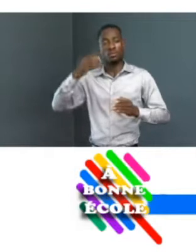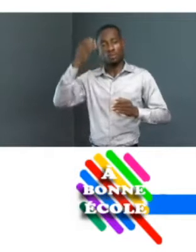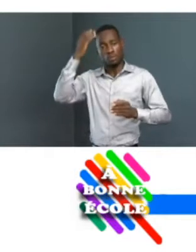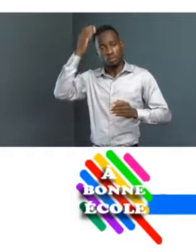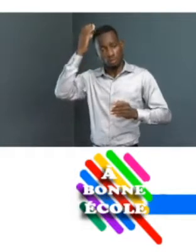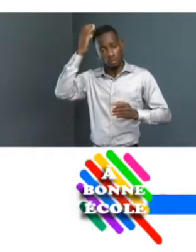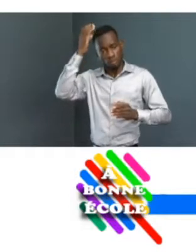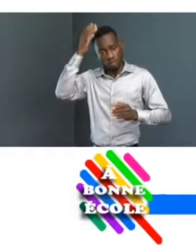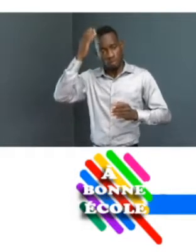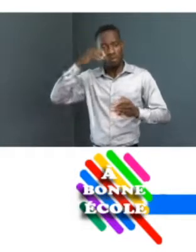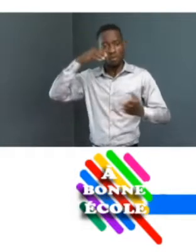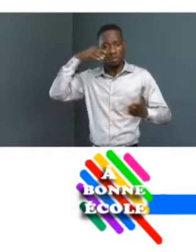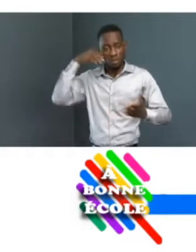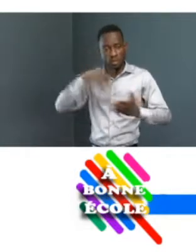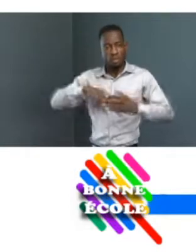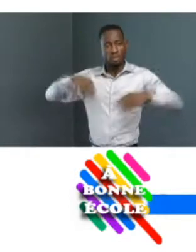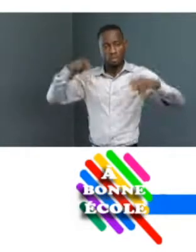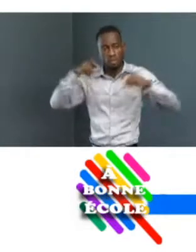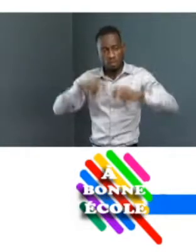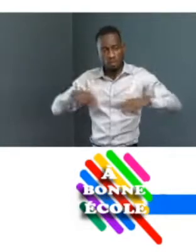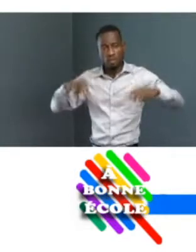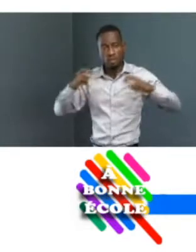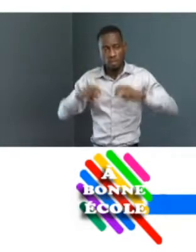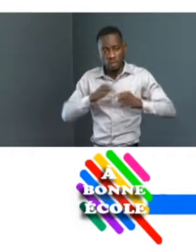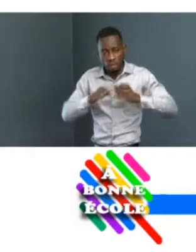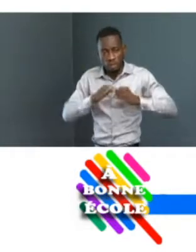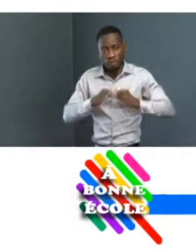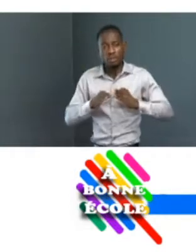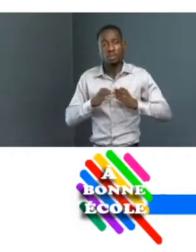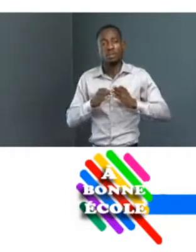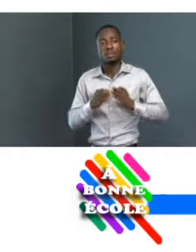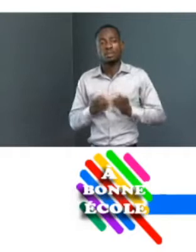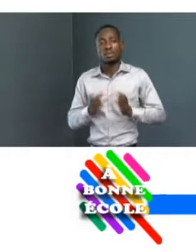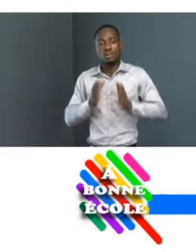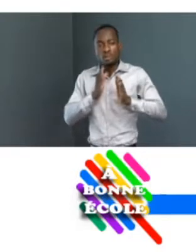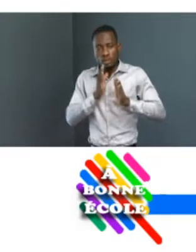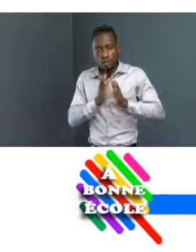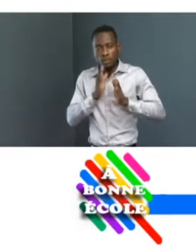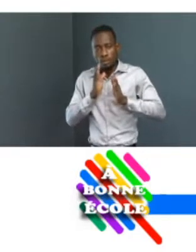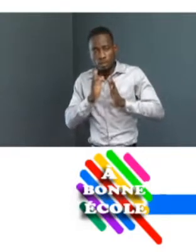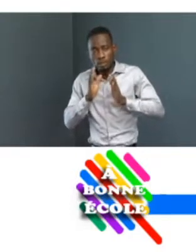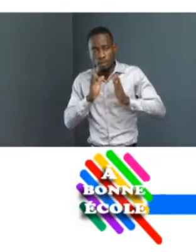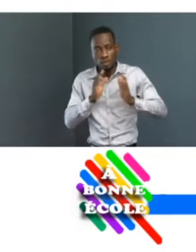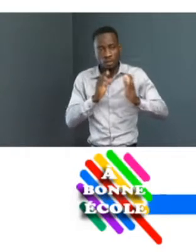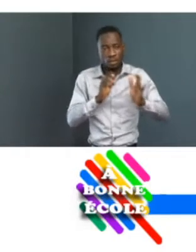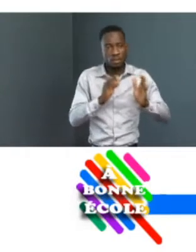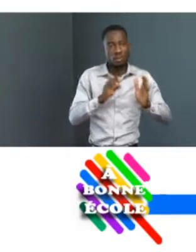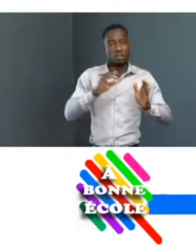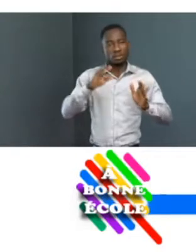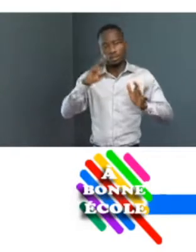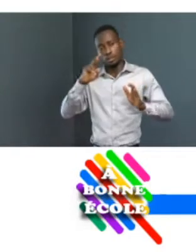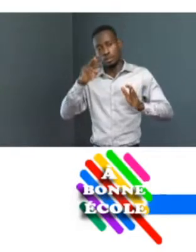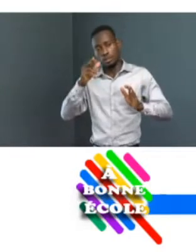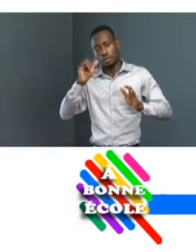analyse, interprète et redresse l'image formée sur la rétine. Vous